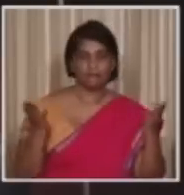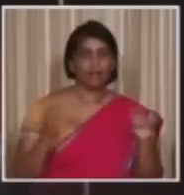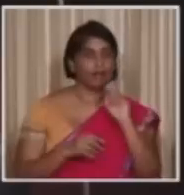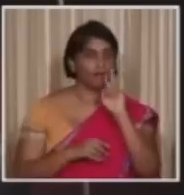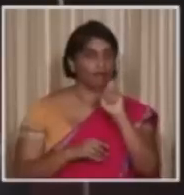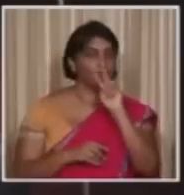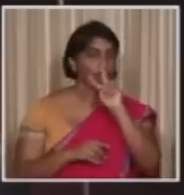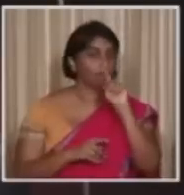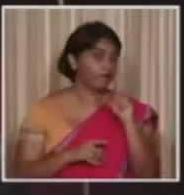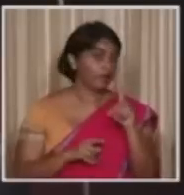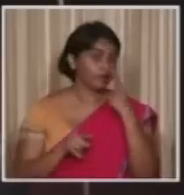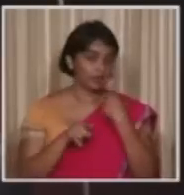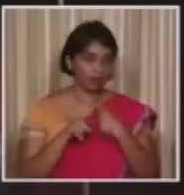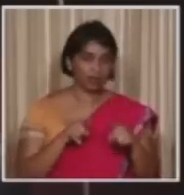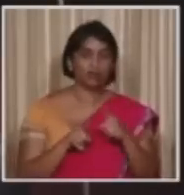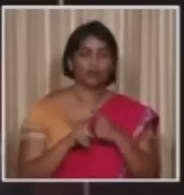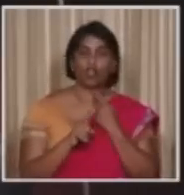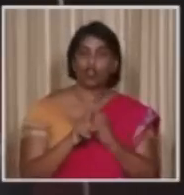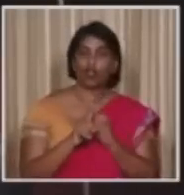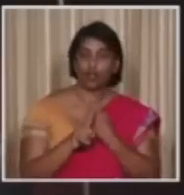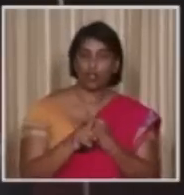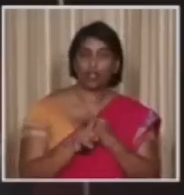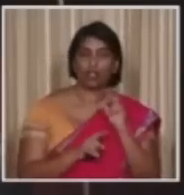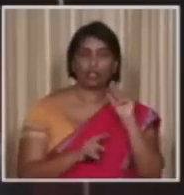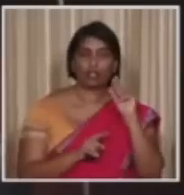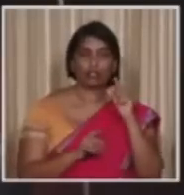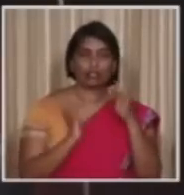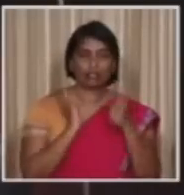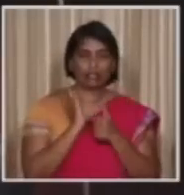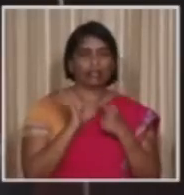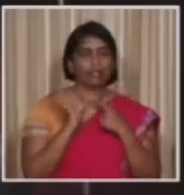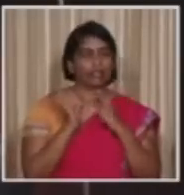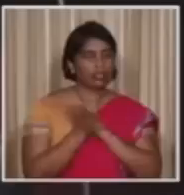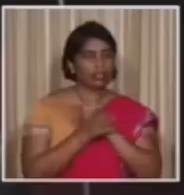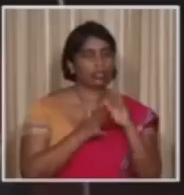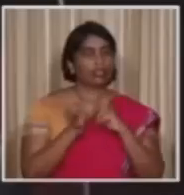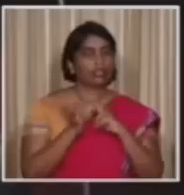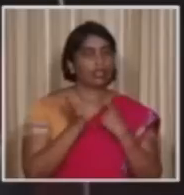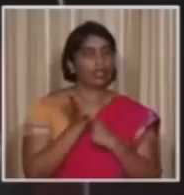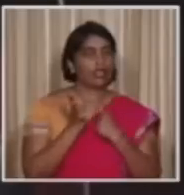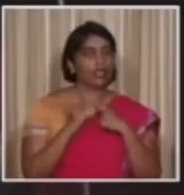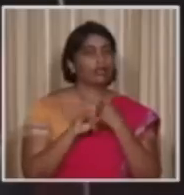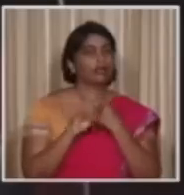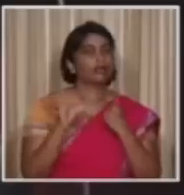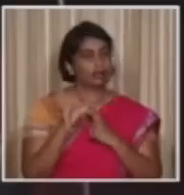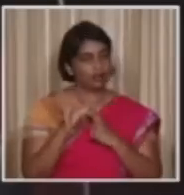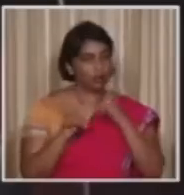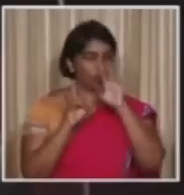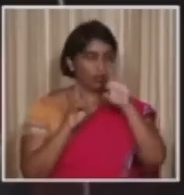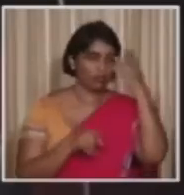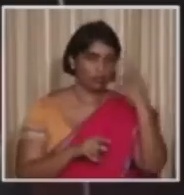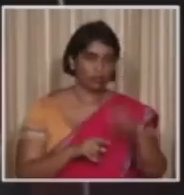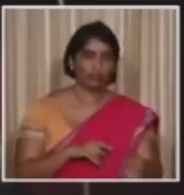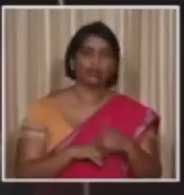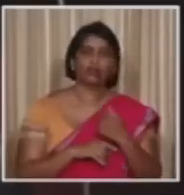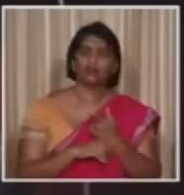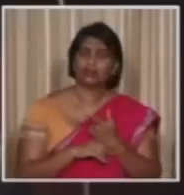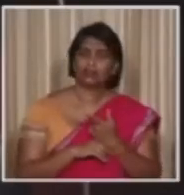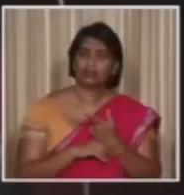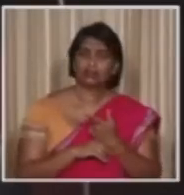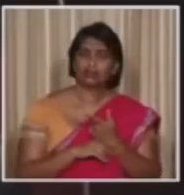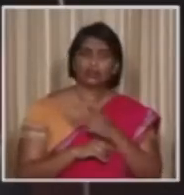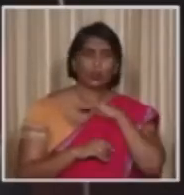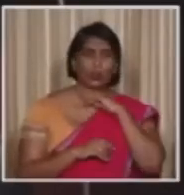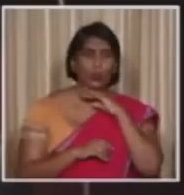20යි 21 විතරක්. කොස්ගොඩ තාර්ග කියලා පුද්ගලෙක් 20යි 21 ඉදී එහෙම නැති වුණා. ඌරු